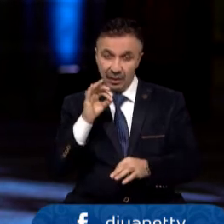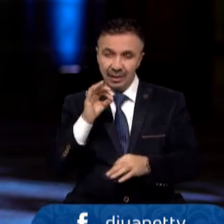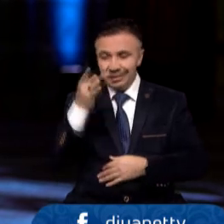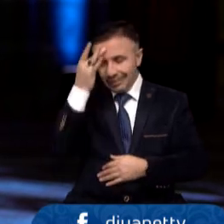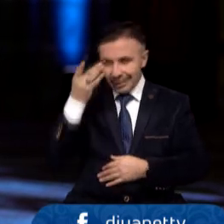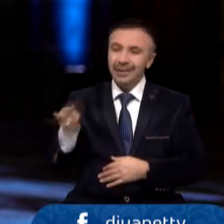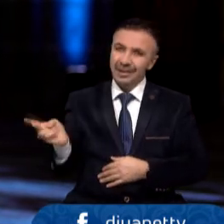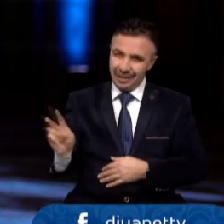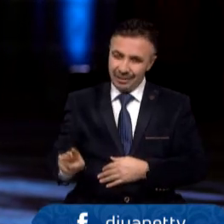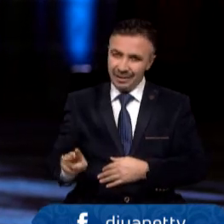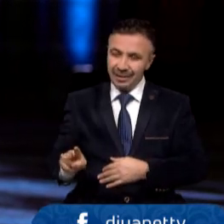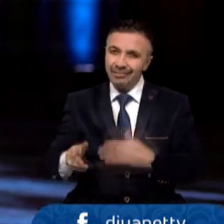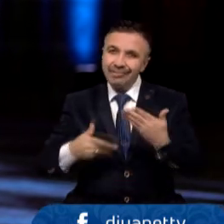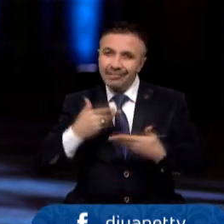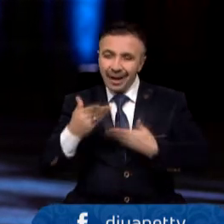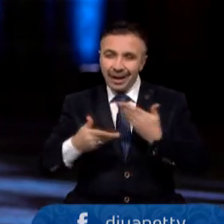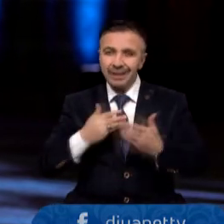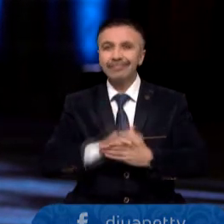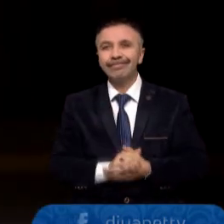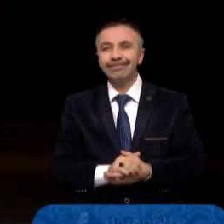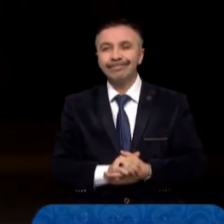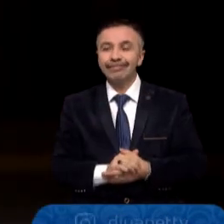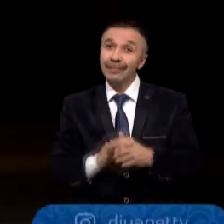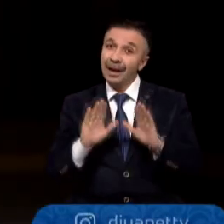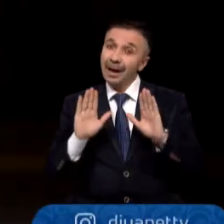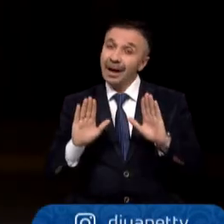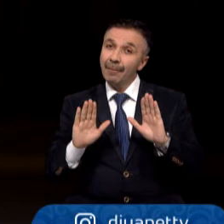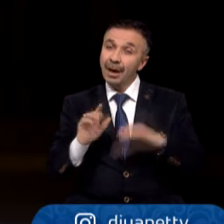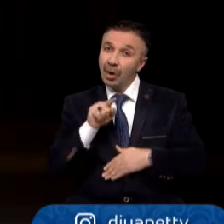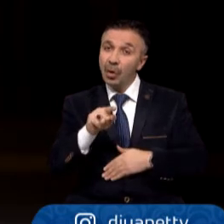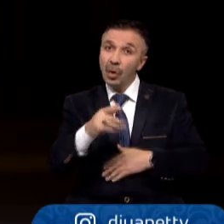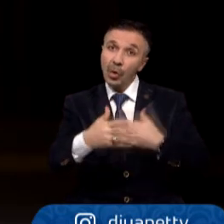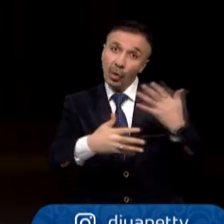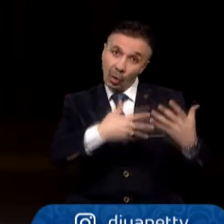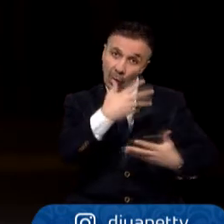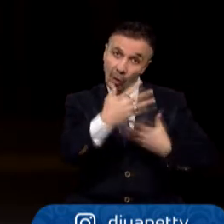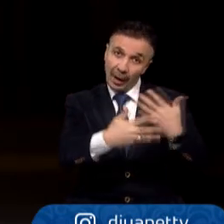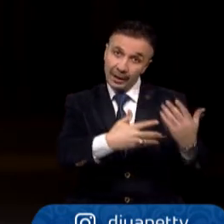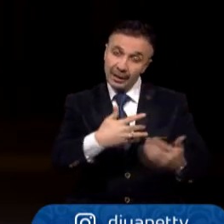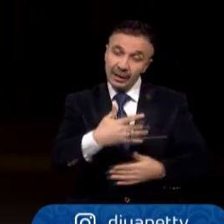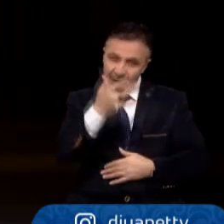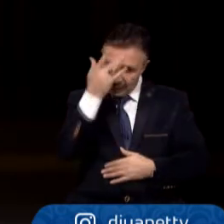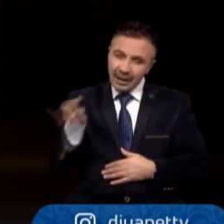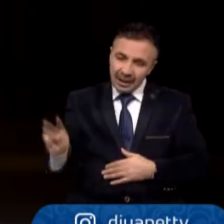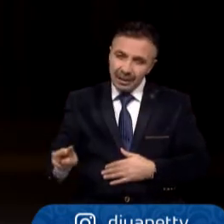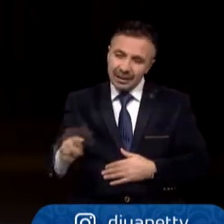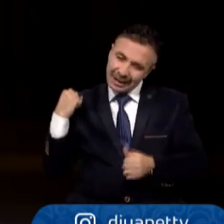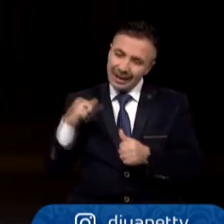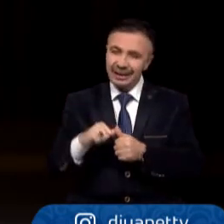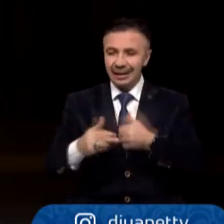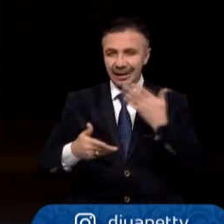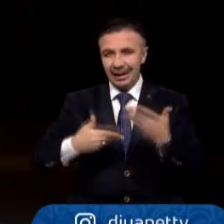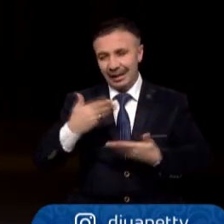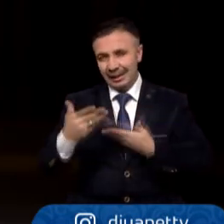şehit edilmesinden söz ettik var ama o olayı yeniden bir daha ele